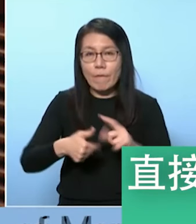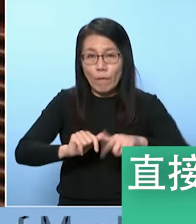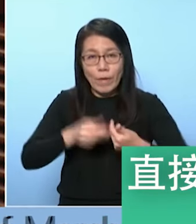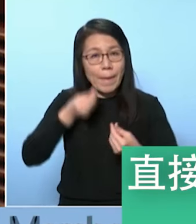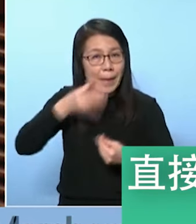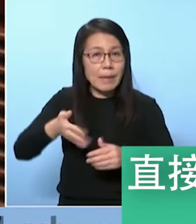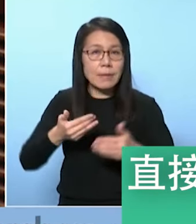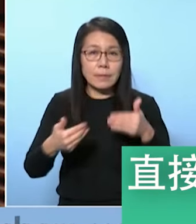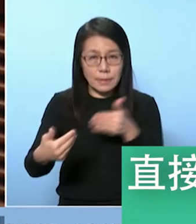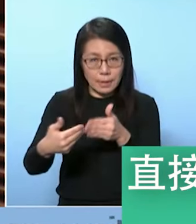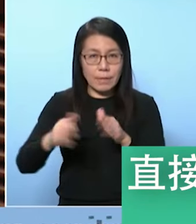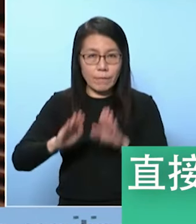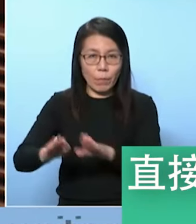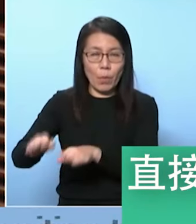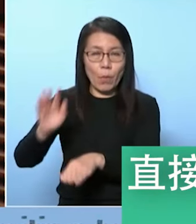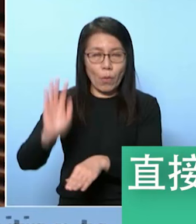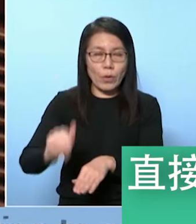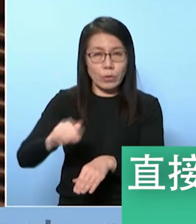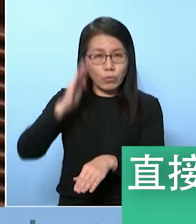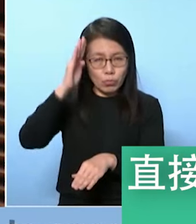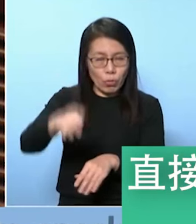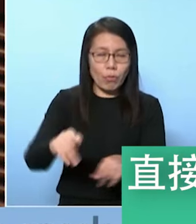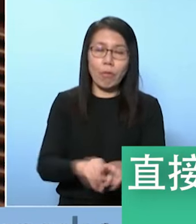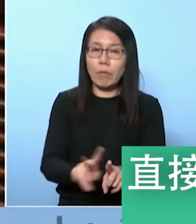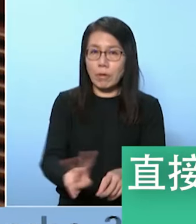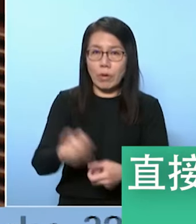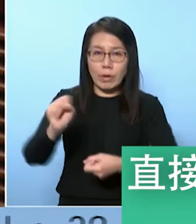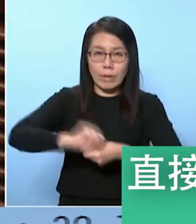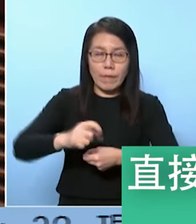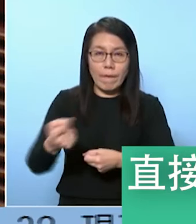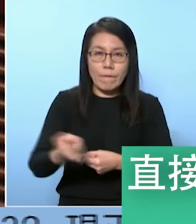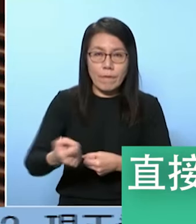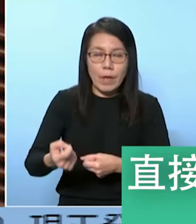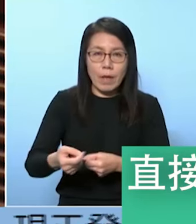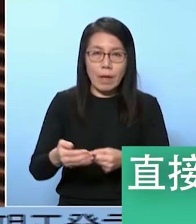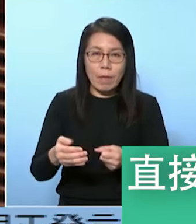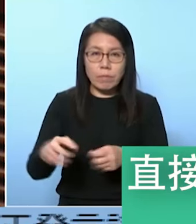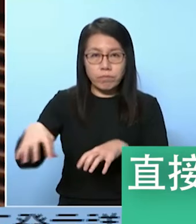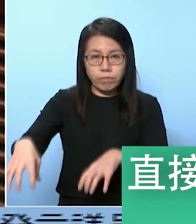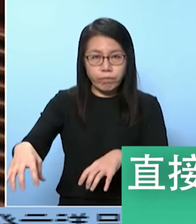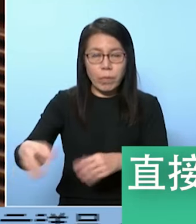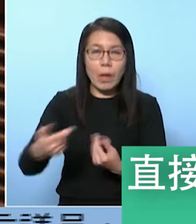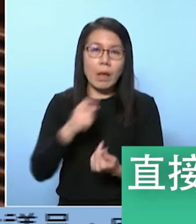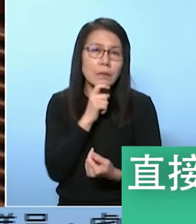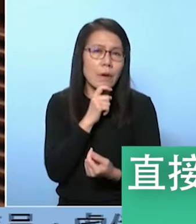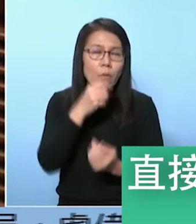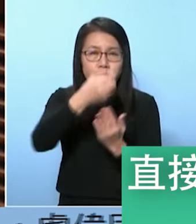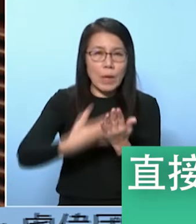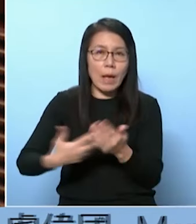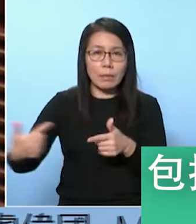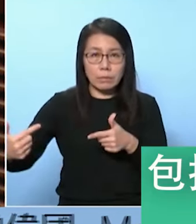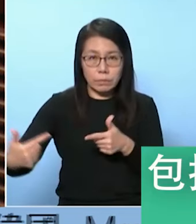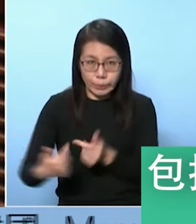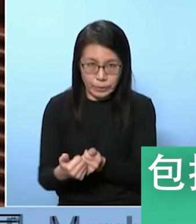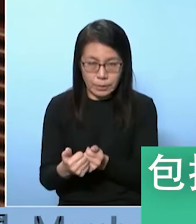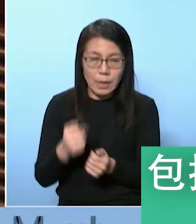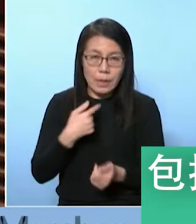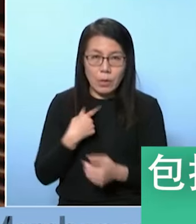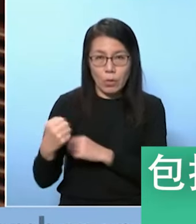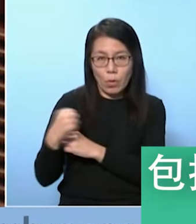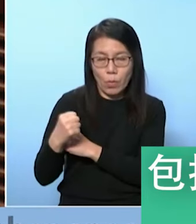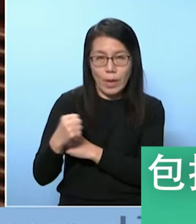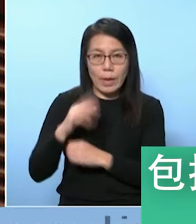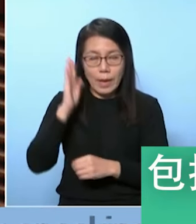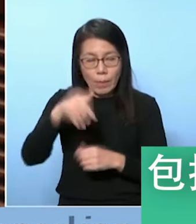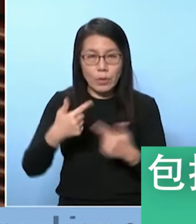提供服務。我認為未來應該加快推進兩地的規則對接，包括致力建